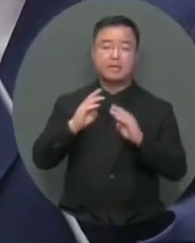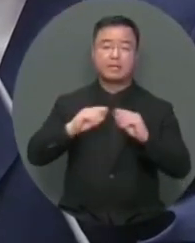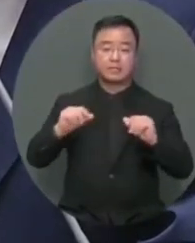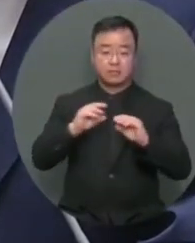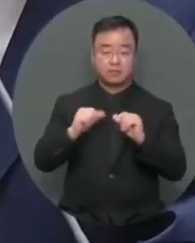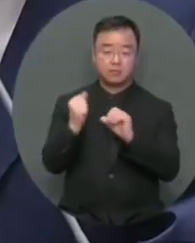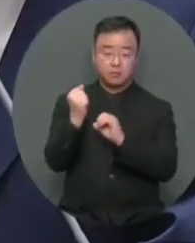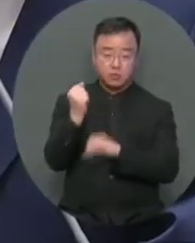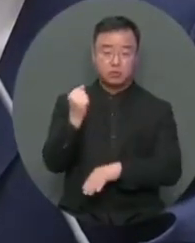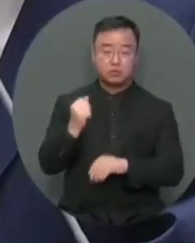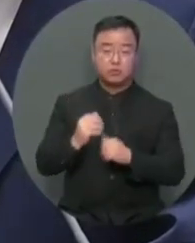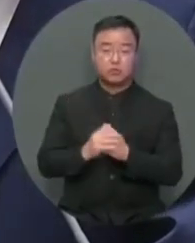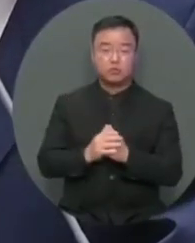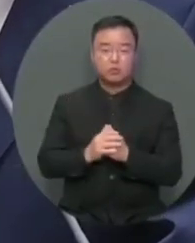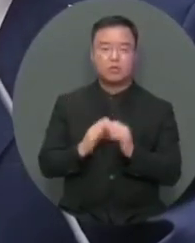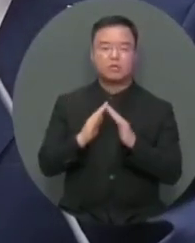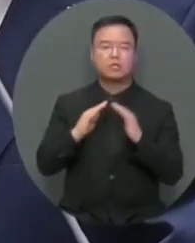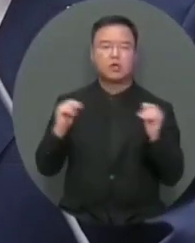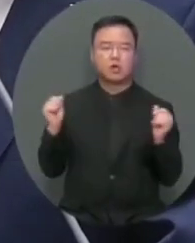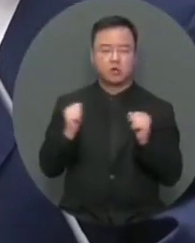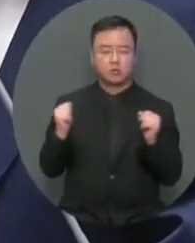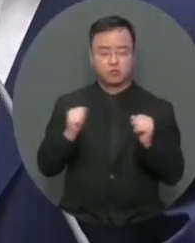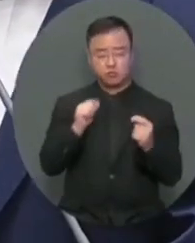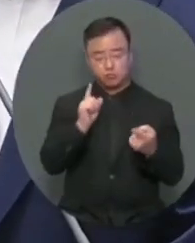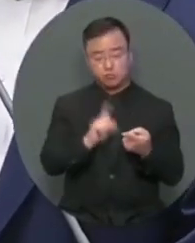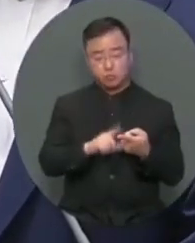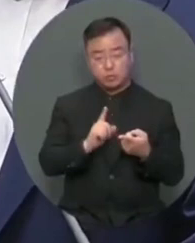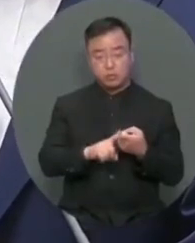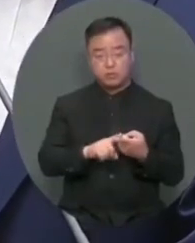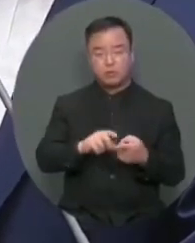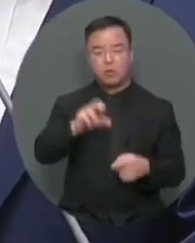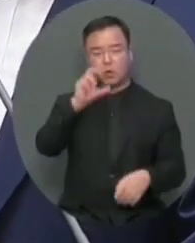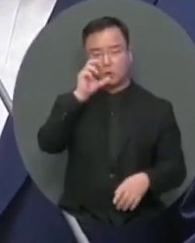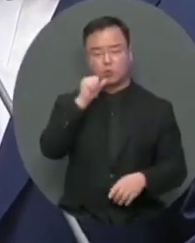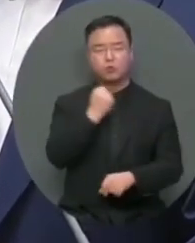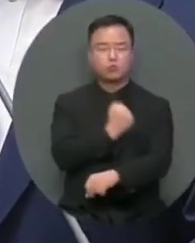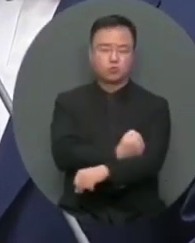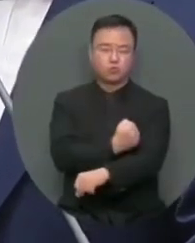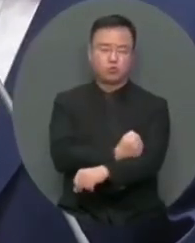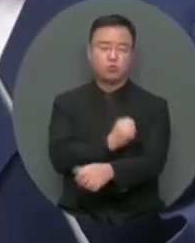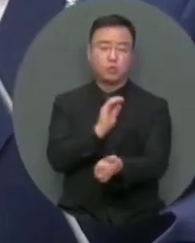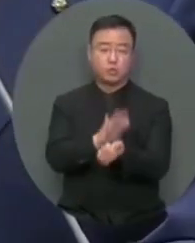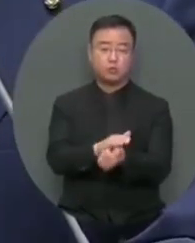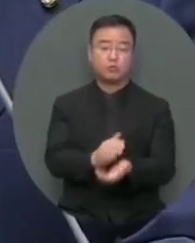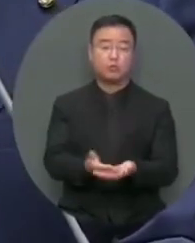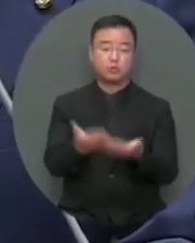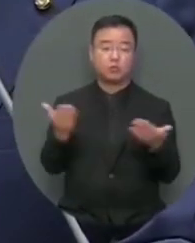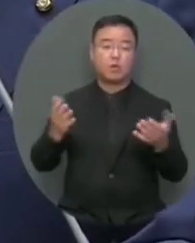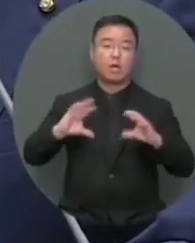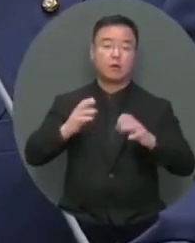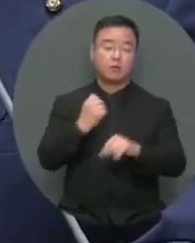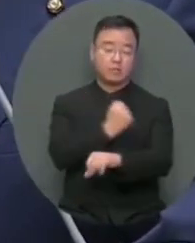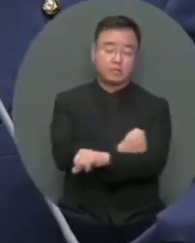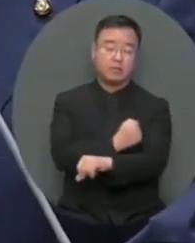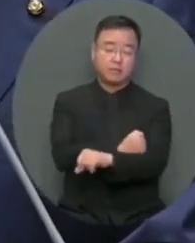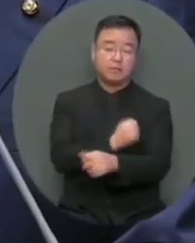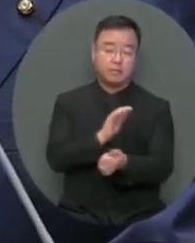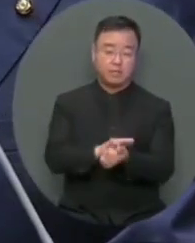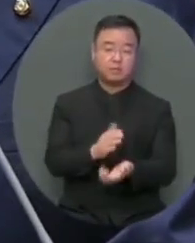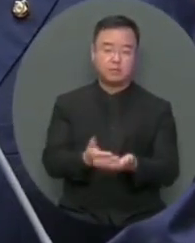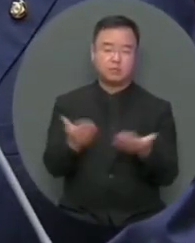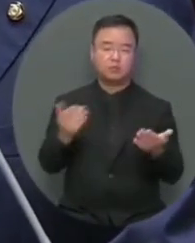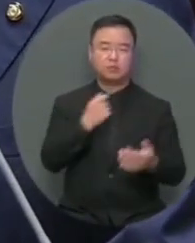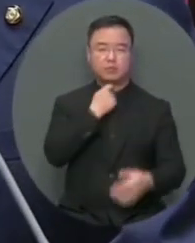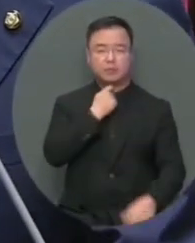통해서 전라북도에도 정말 좋은 그런 기여를 하고 국가에도 기여를 하도록 그렇게 생각하고 있습니다.